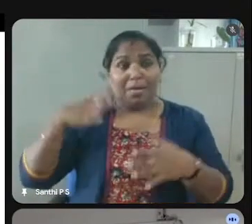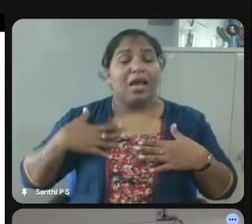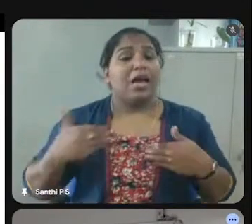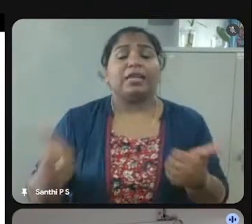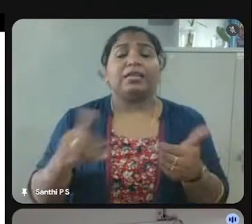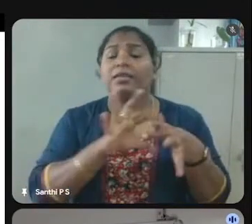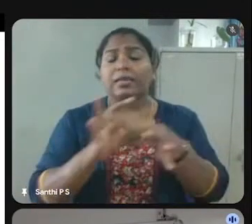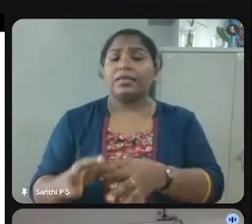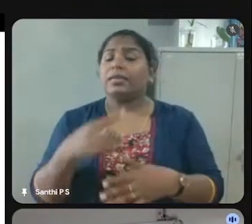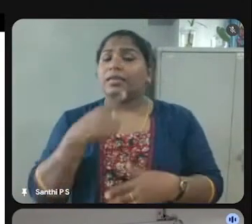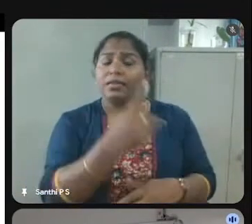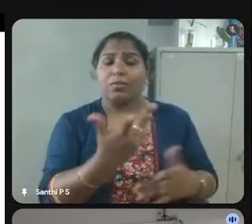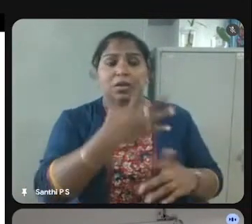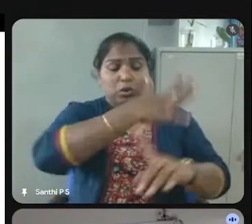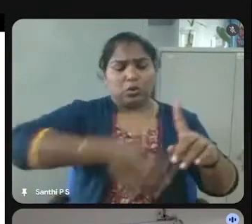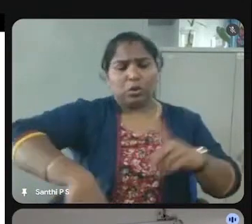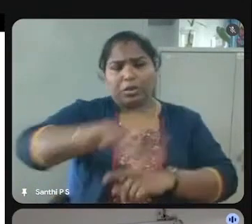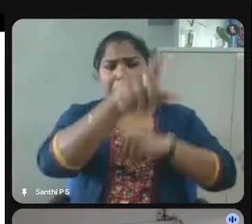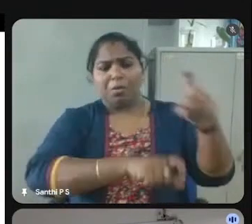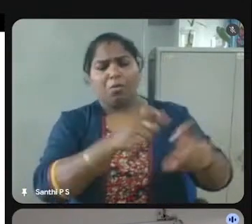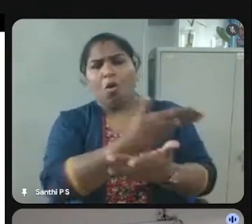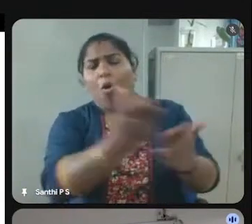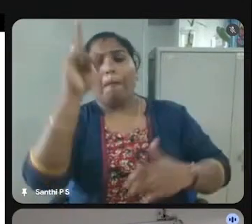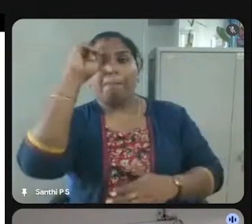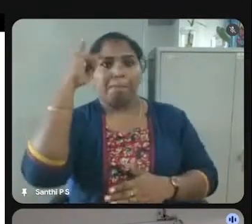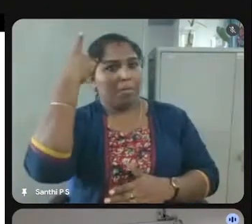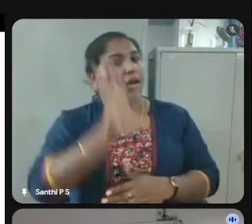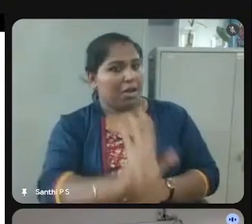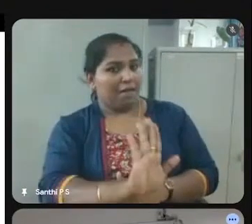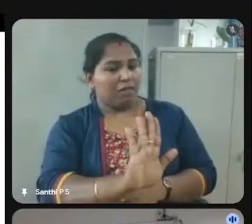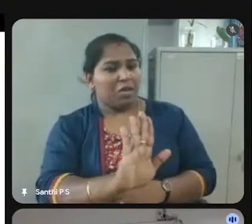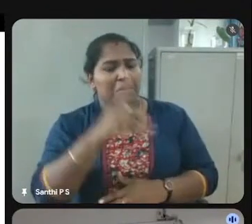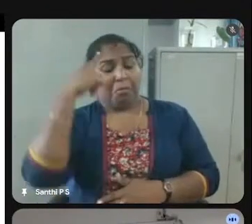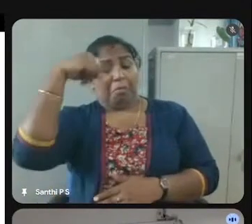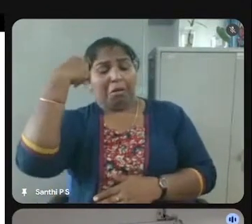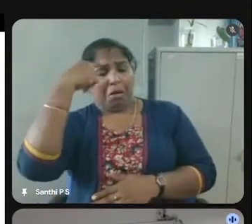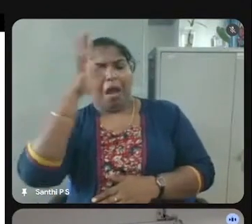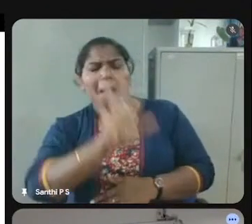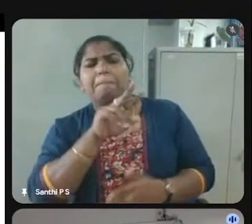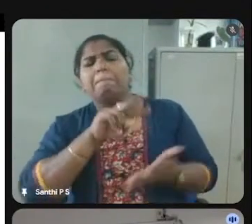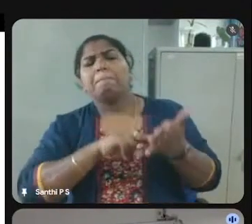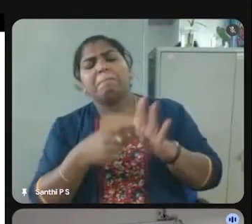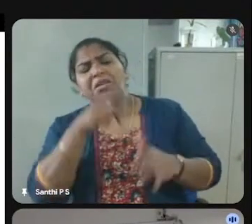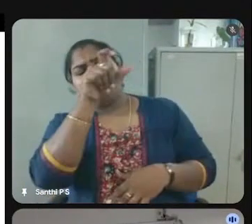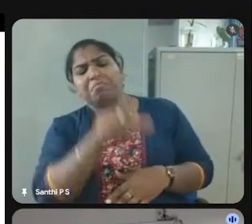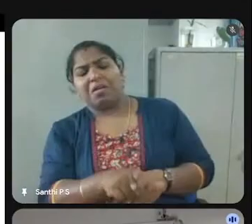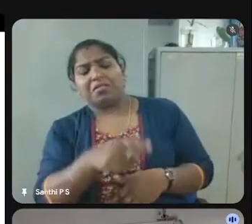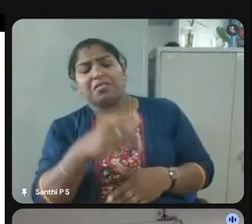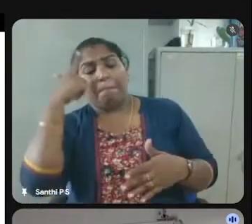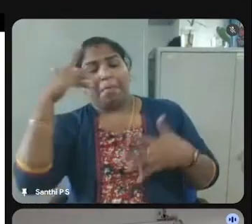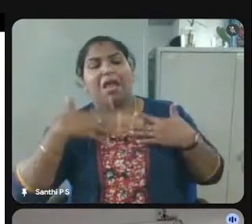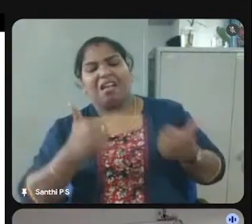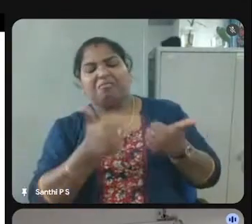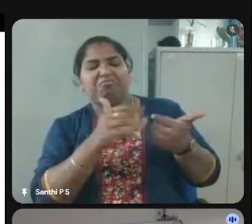എപ്പോഴും പൊതുജനങ്ങൾക്കിടയിലുള്ള ഒരു മിഥ്യാധാരണ എന്ന് പറയുന്നത് മാനസിക രോഗം ഉള്ള ഒരു വ്യക്തിയാണ് മാനസിക രോഗി, അല്ലെങ്കിൽ